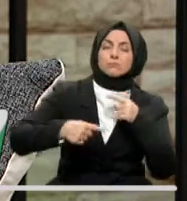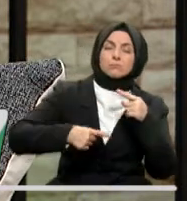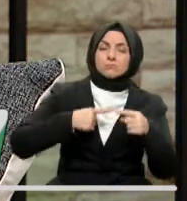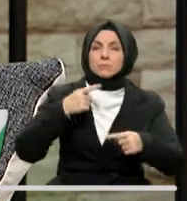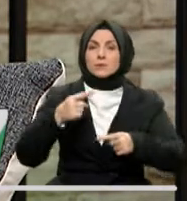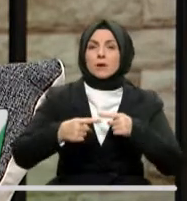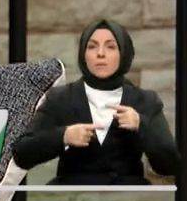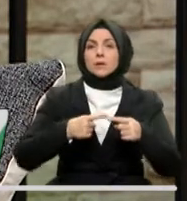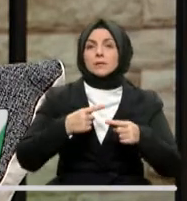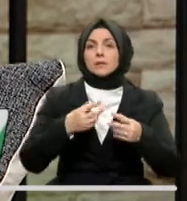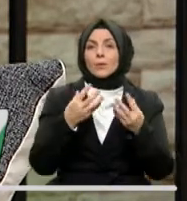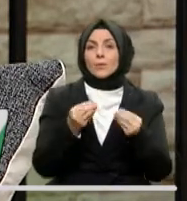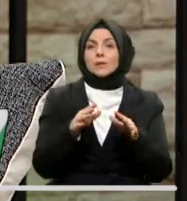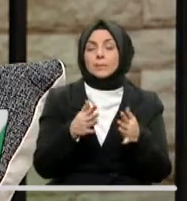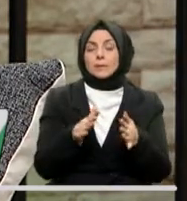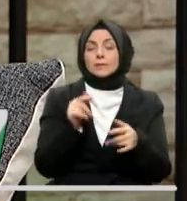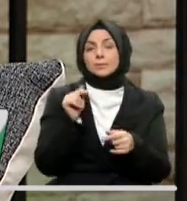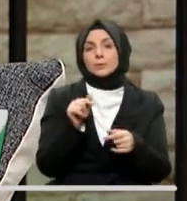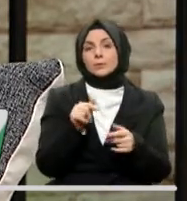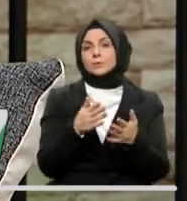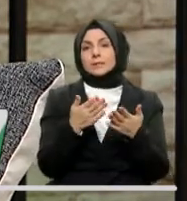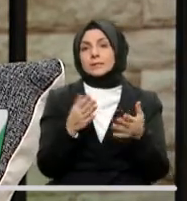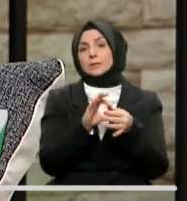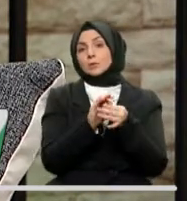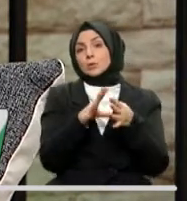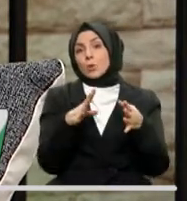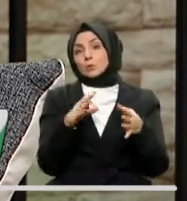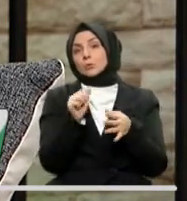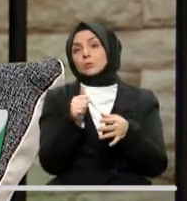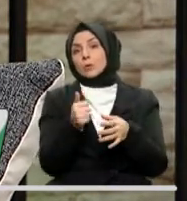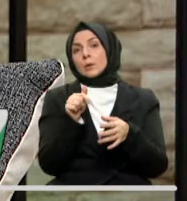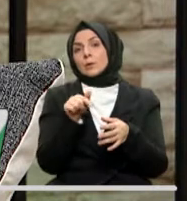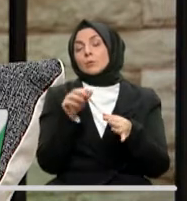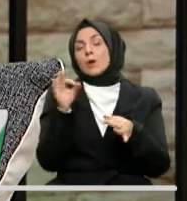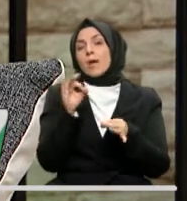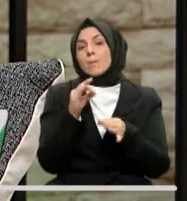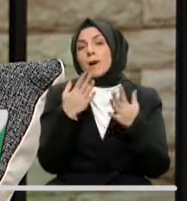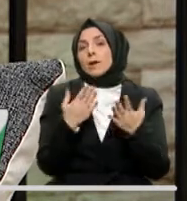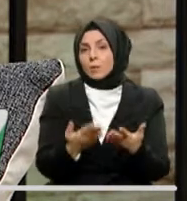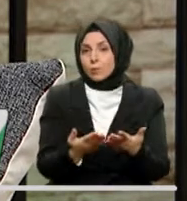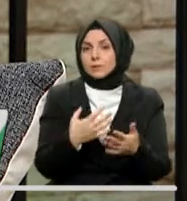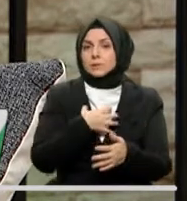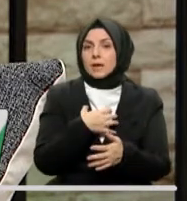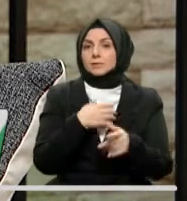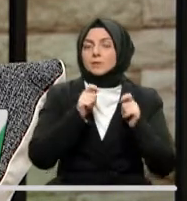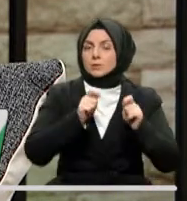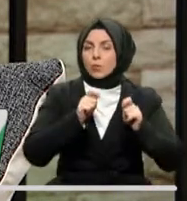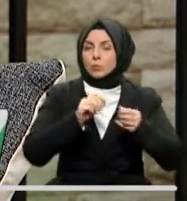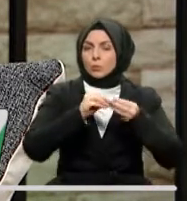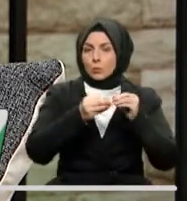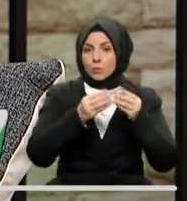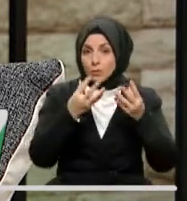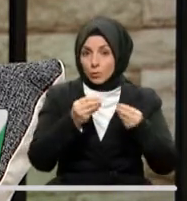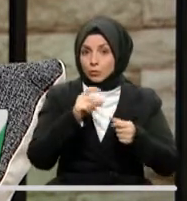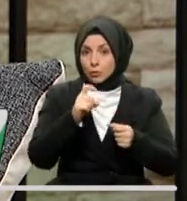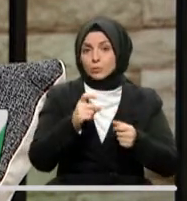Önemli olan bizim bunu Nasıl karşıladığımız yani Biz bunu hemen kendi kabulümüz haline getirip kendimize zorluk yaşatıyor